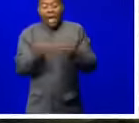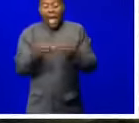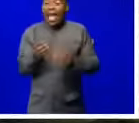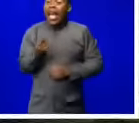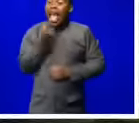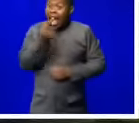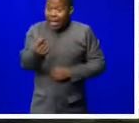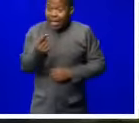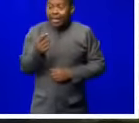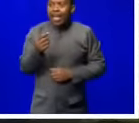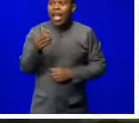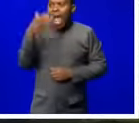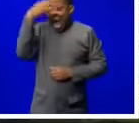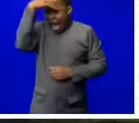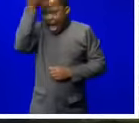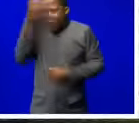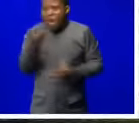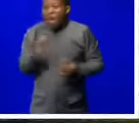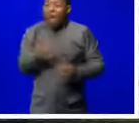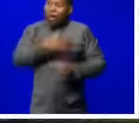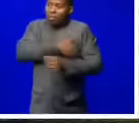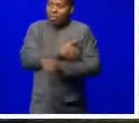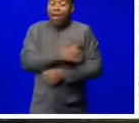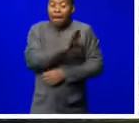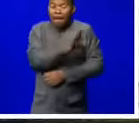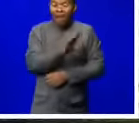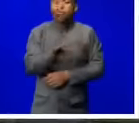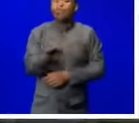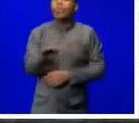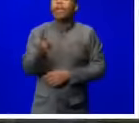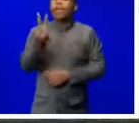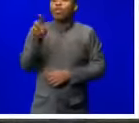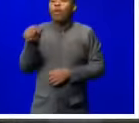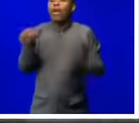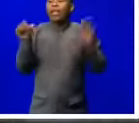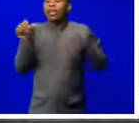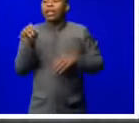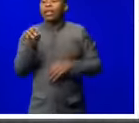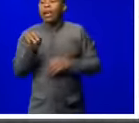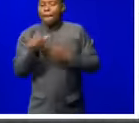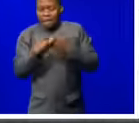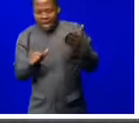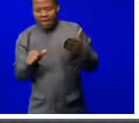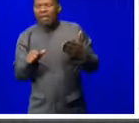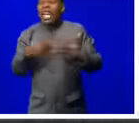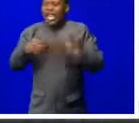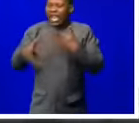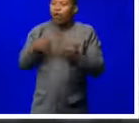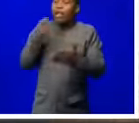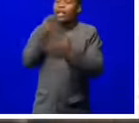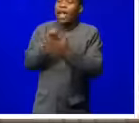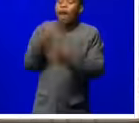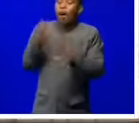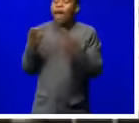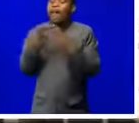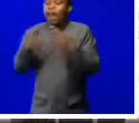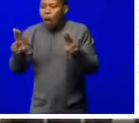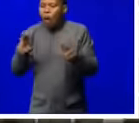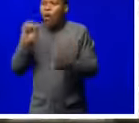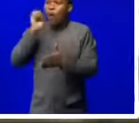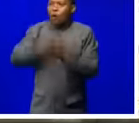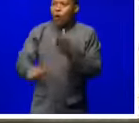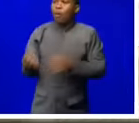lesetingungu intelive ilingana tinyanga letimbili nengxenye 2.6 months tempahla lethengwa ngaphandle kwakuleli kusuka